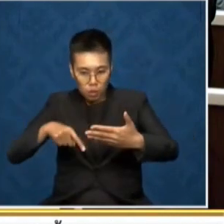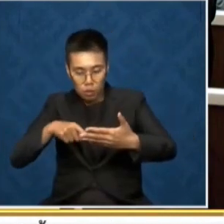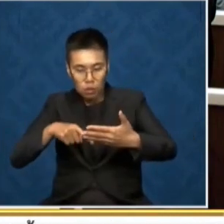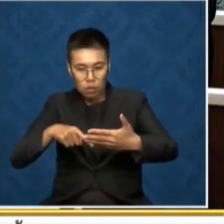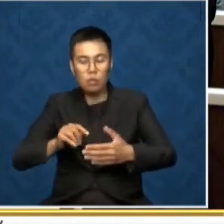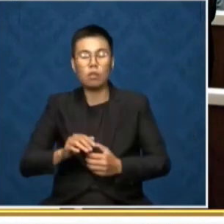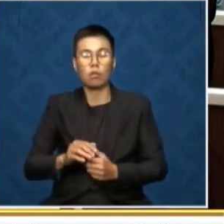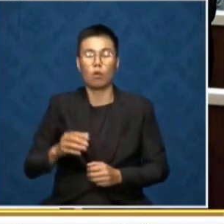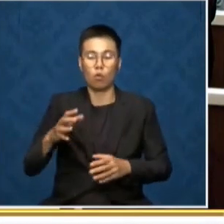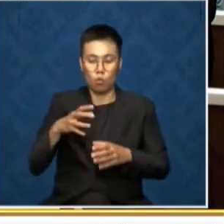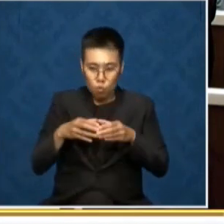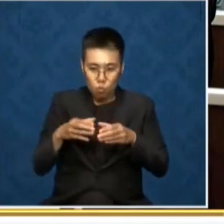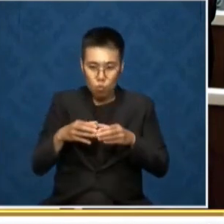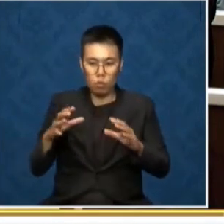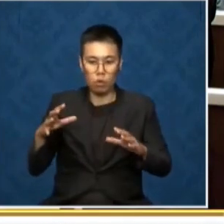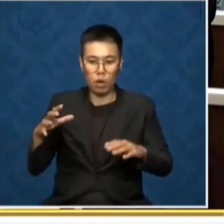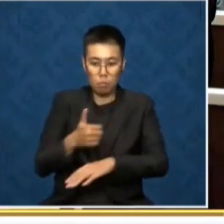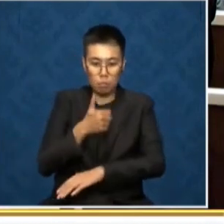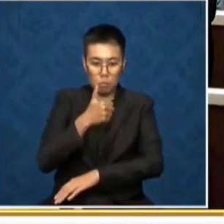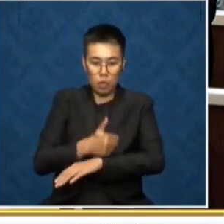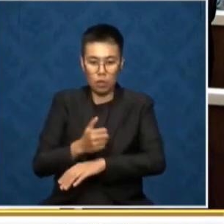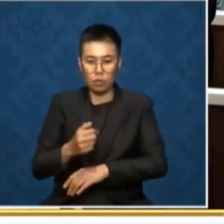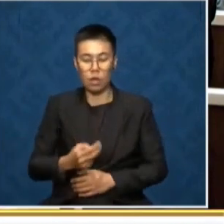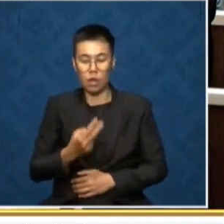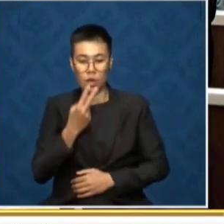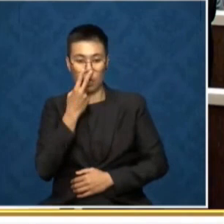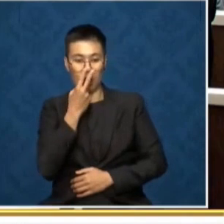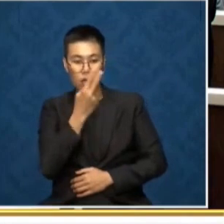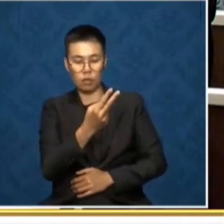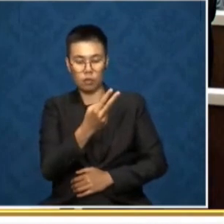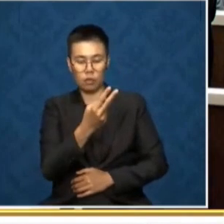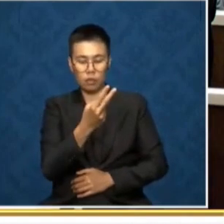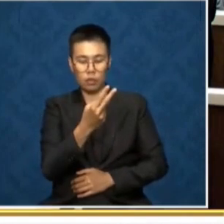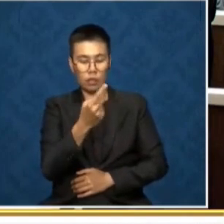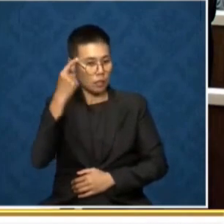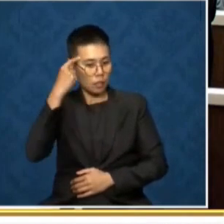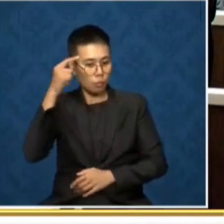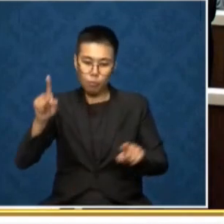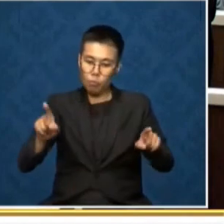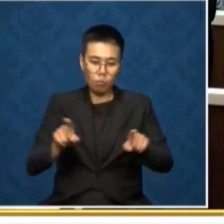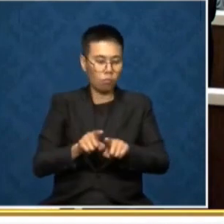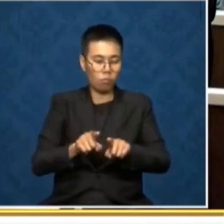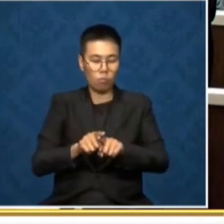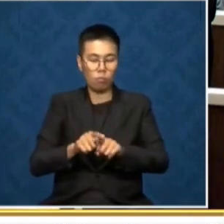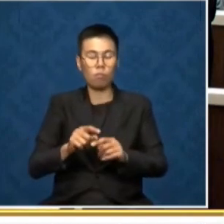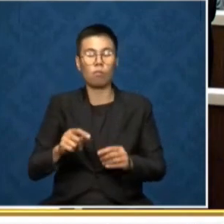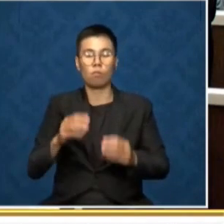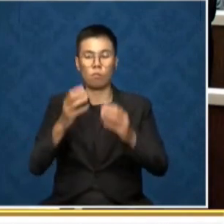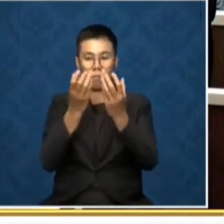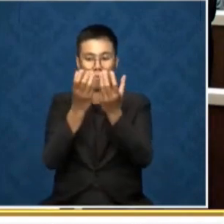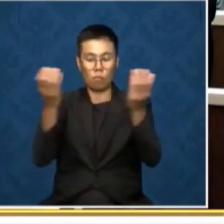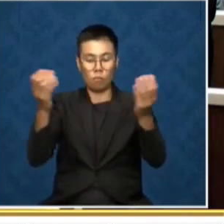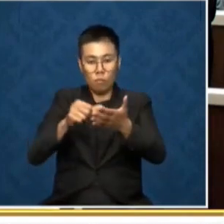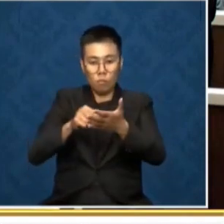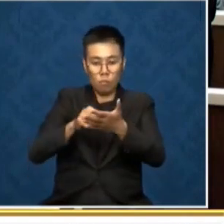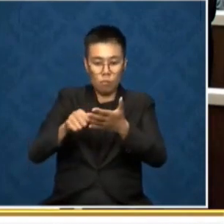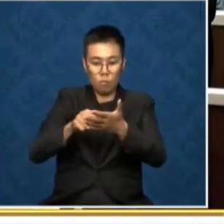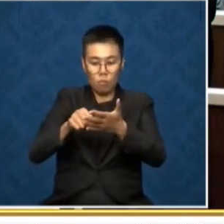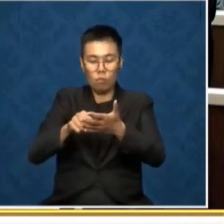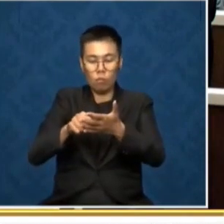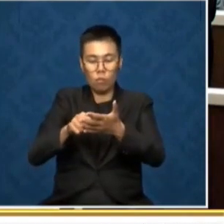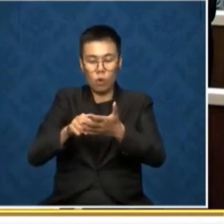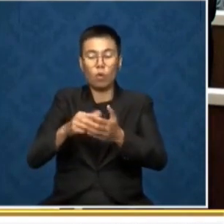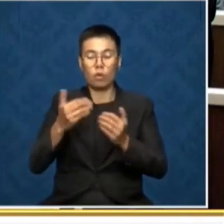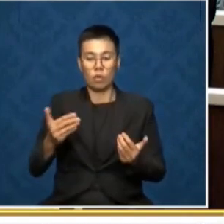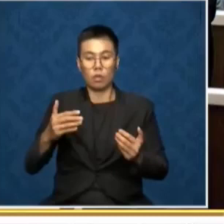ทุกพรรคการเมืองเห็นพ้องกันว่ารัฐธรรมนูญควรจะต้องได้รับการแก้ไขผมว่าวันนี้เป็นโอก